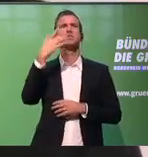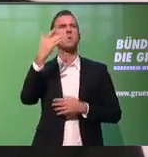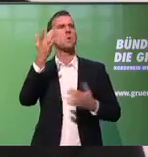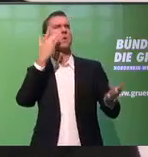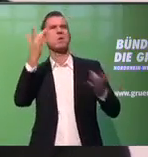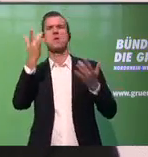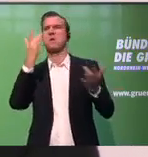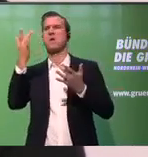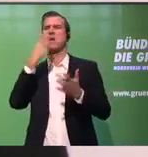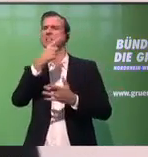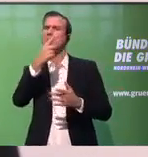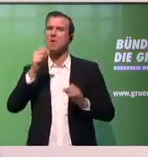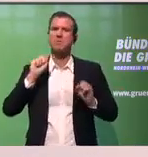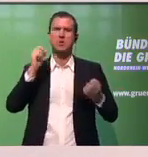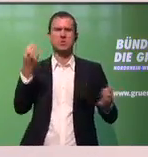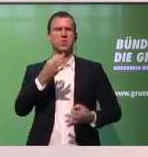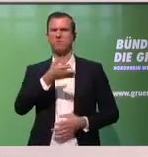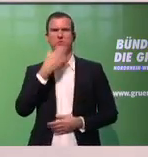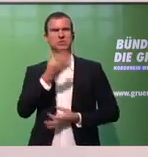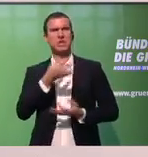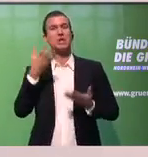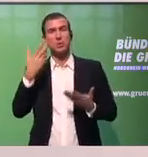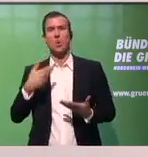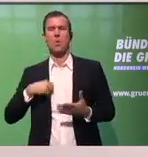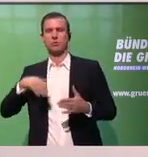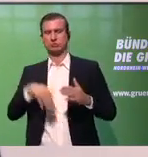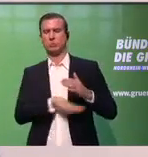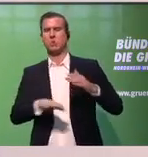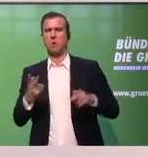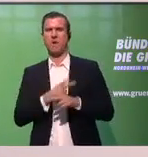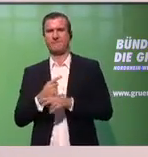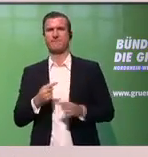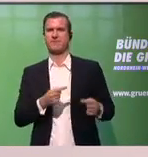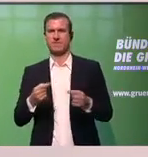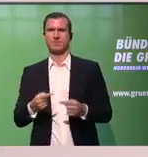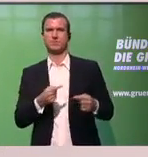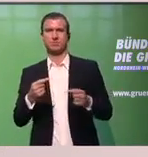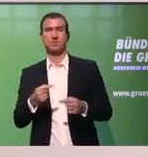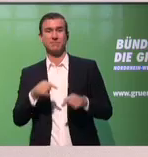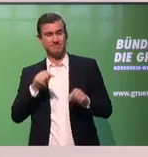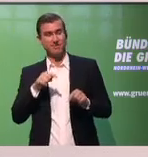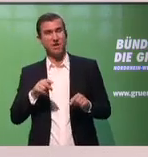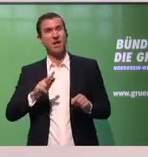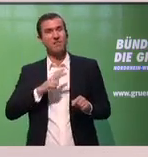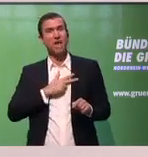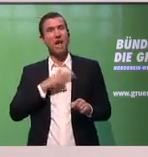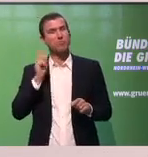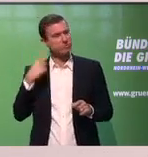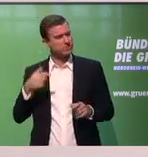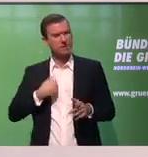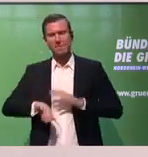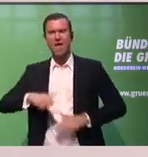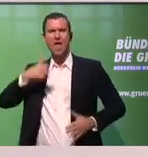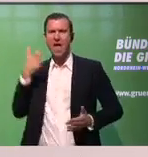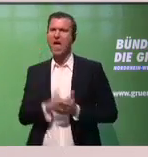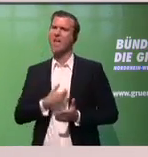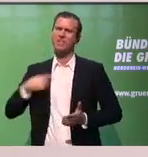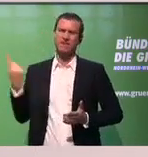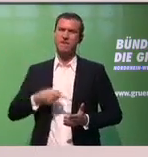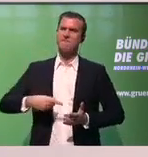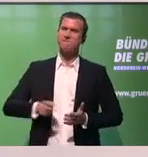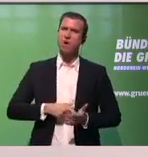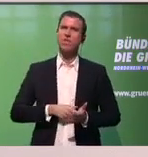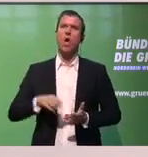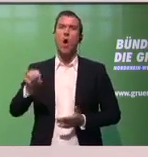Teil nicht leisten wollen. Das ist die allgemeine Debatte. Und hier müssen wir wirklich darauf beharren und einfordern, dass die